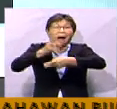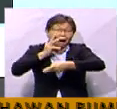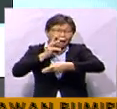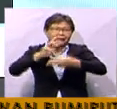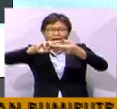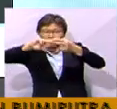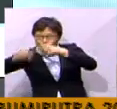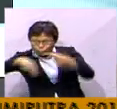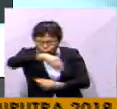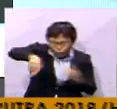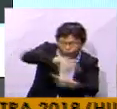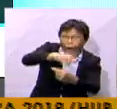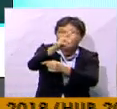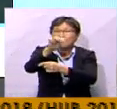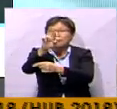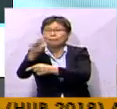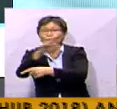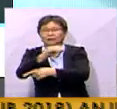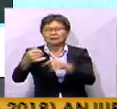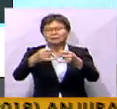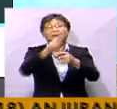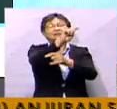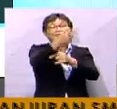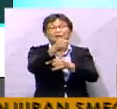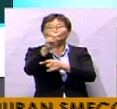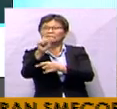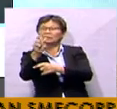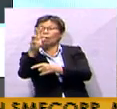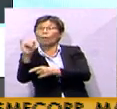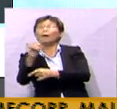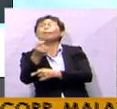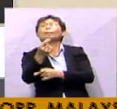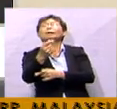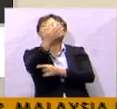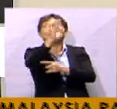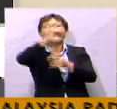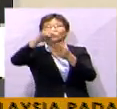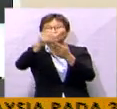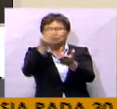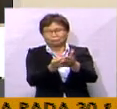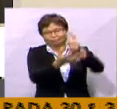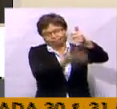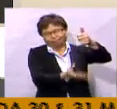kawasan Merbuk dan Tanjung Dawai bernilai 19 juta.